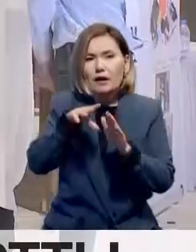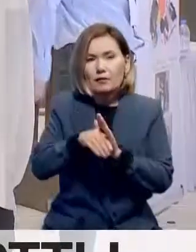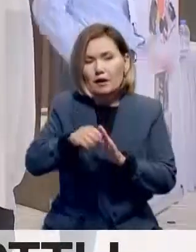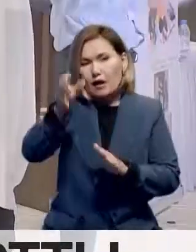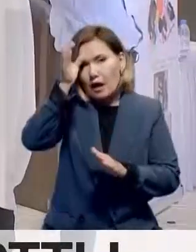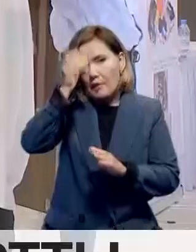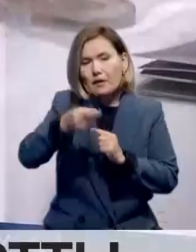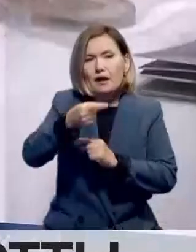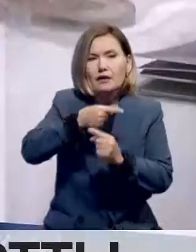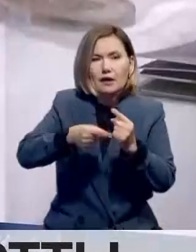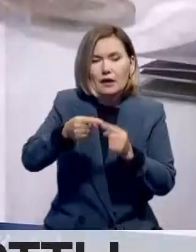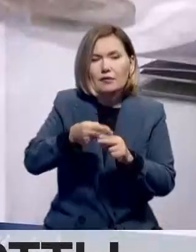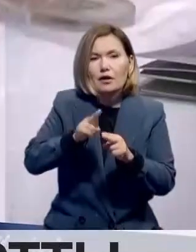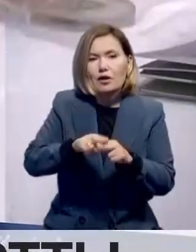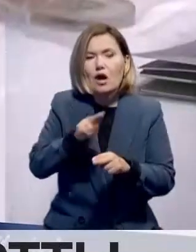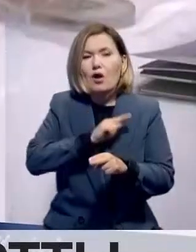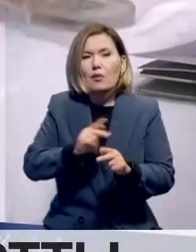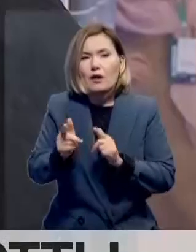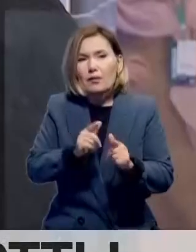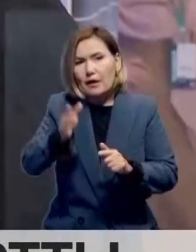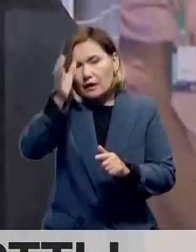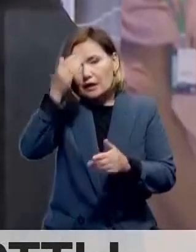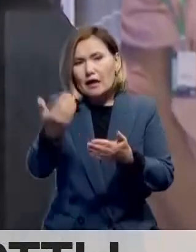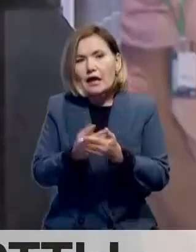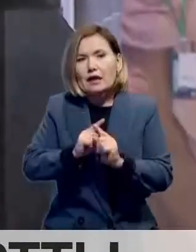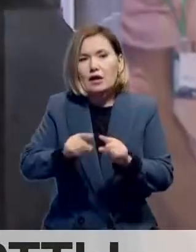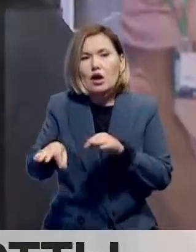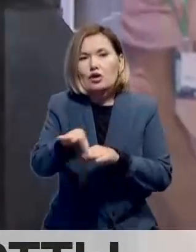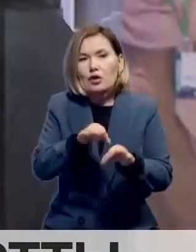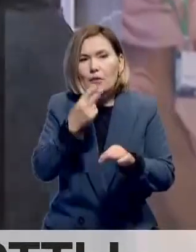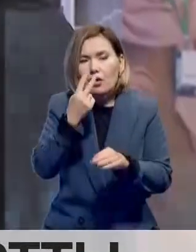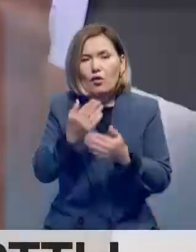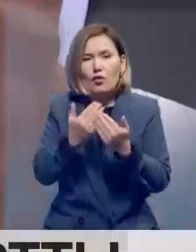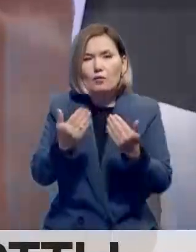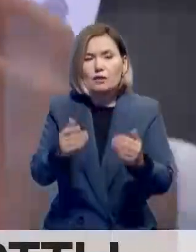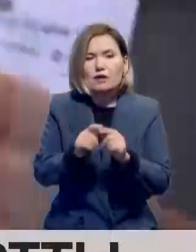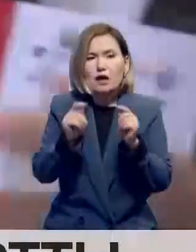барысында ғалымдардың коммерциализацияға дайын ғылыми инновациялық жобаларының көрмесі өтті.